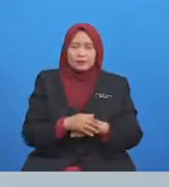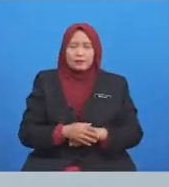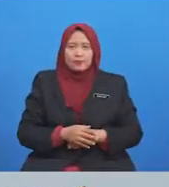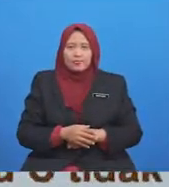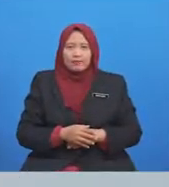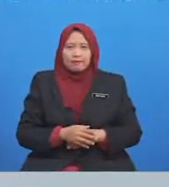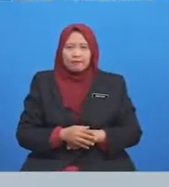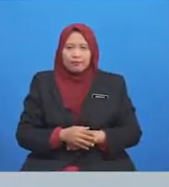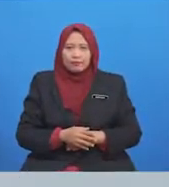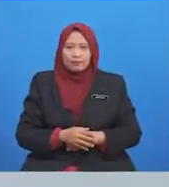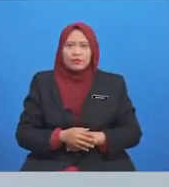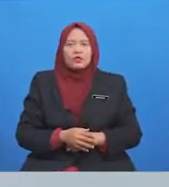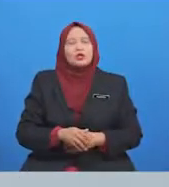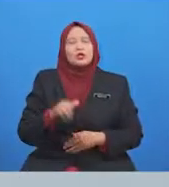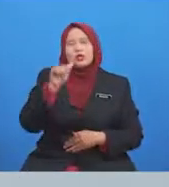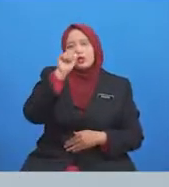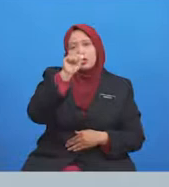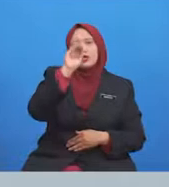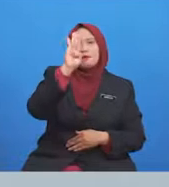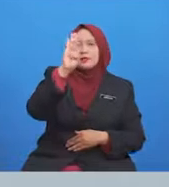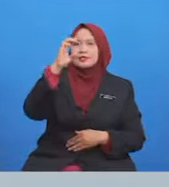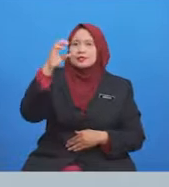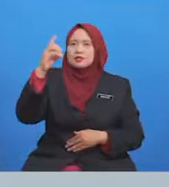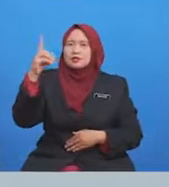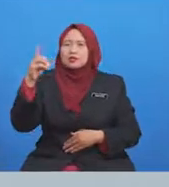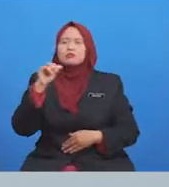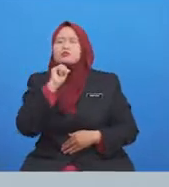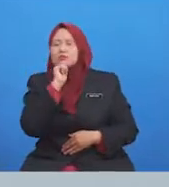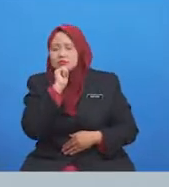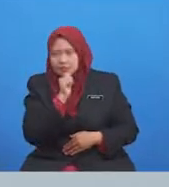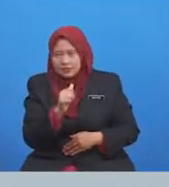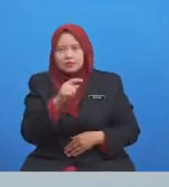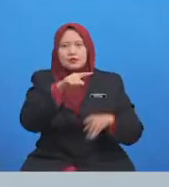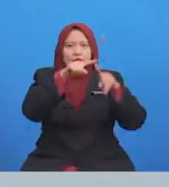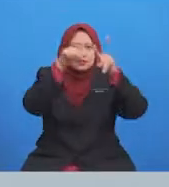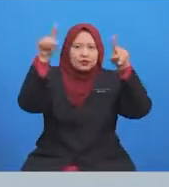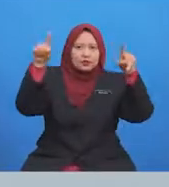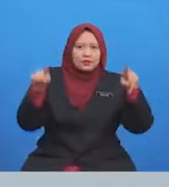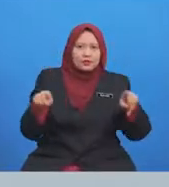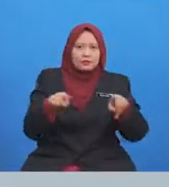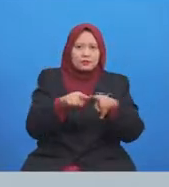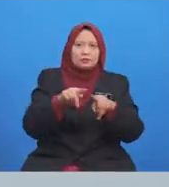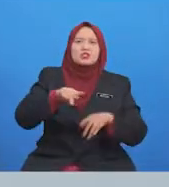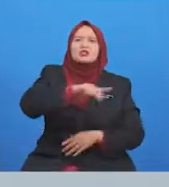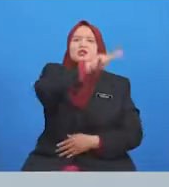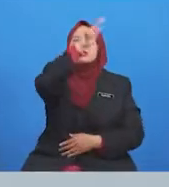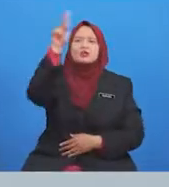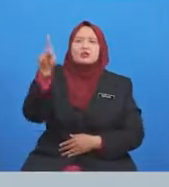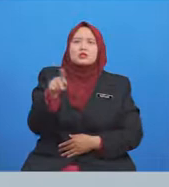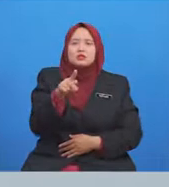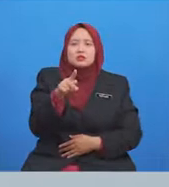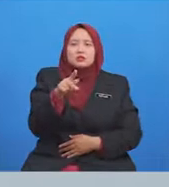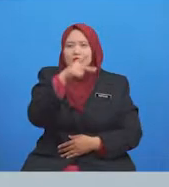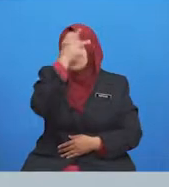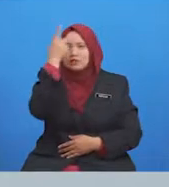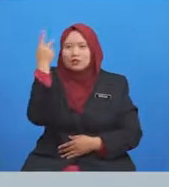sisi 4 A, B, C, D bukan sisi 4 kitaran. Ini kerana salah satu